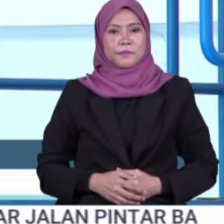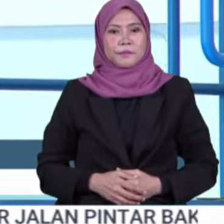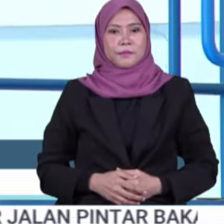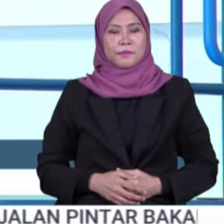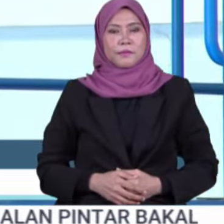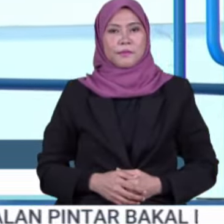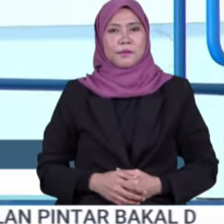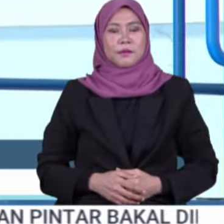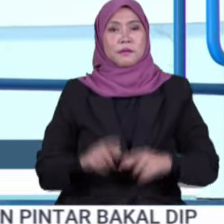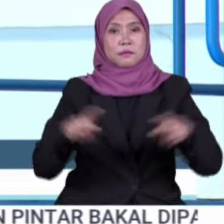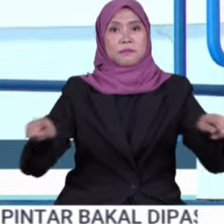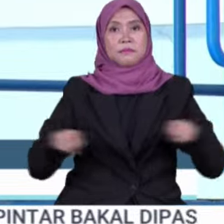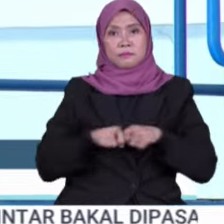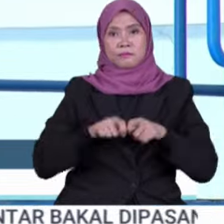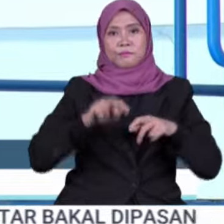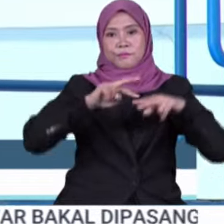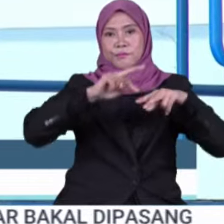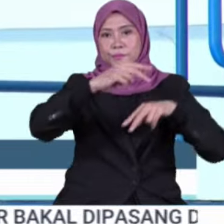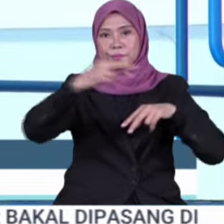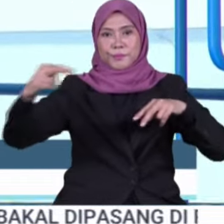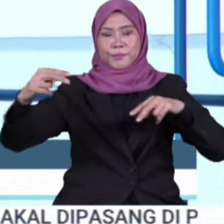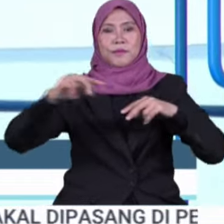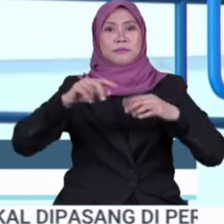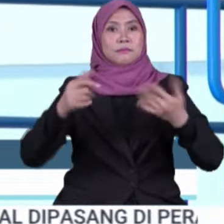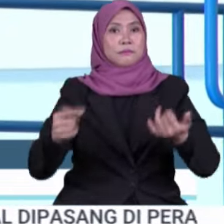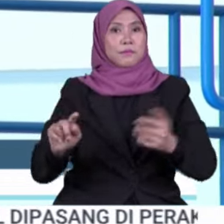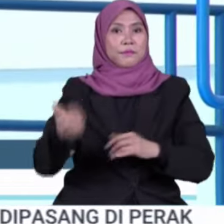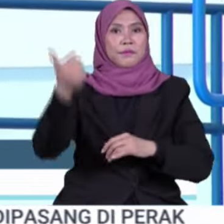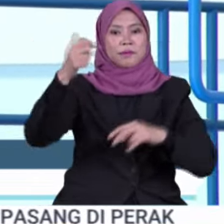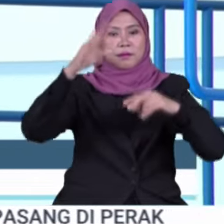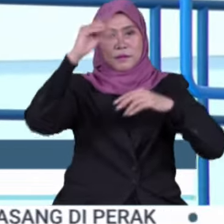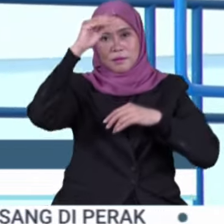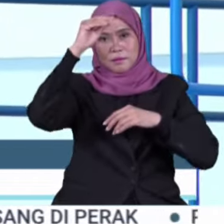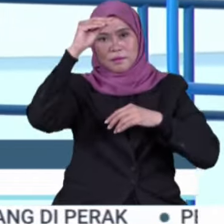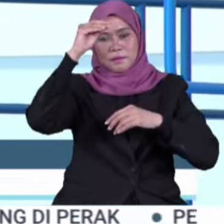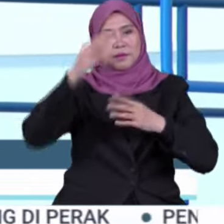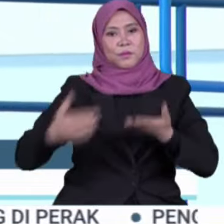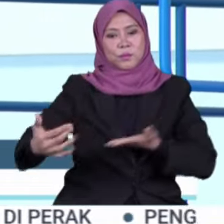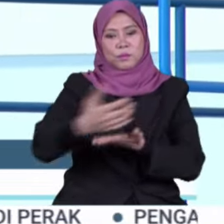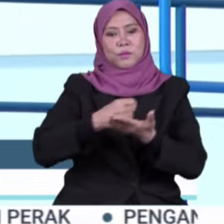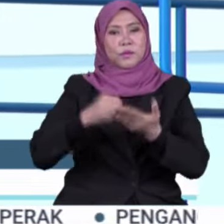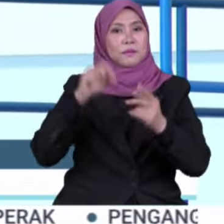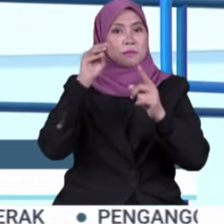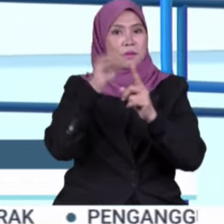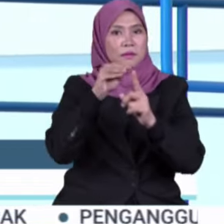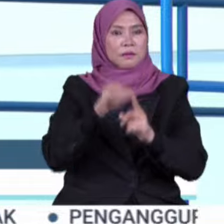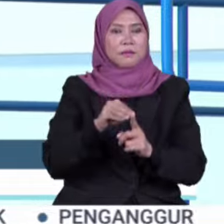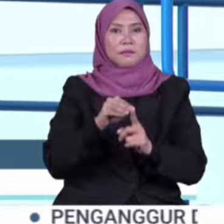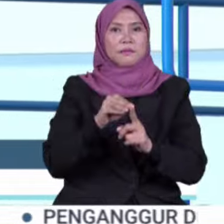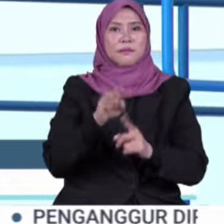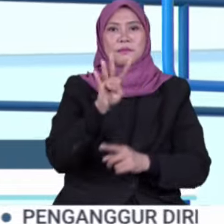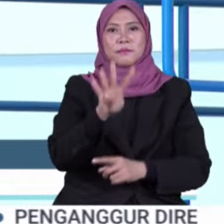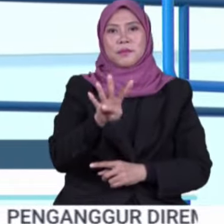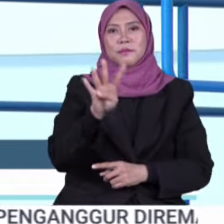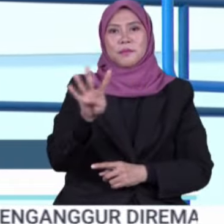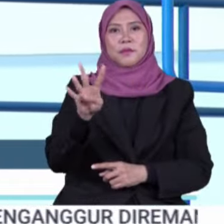Berlangsung di Pusat Akuatik Morodok Techo, Enric mengungguli acara platform lelaki dengan mengumpul mata keseluruhan